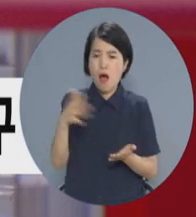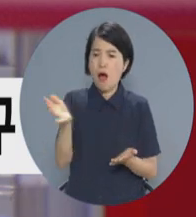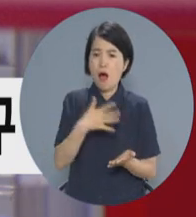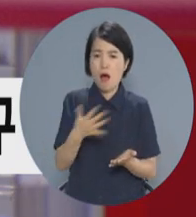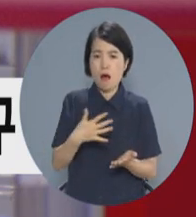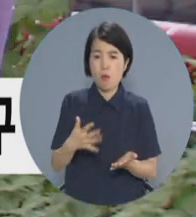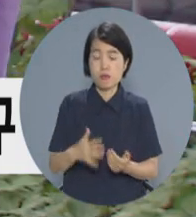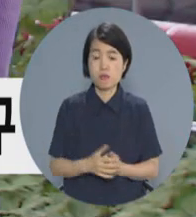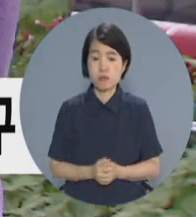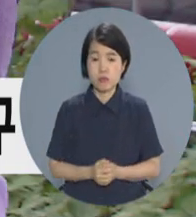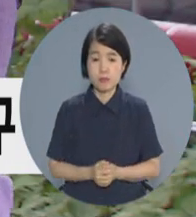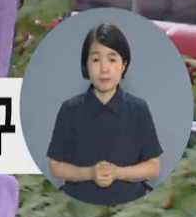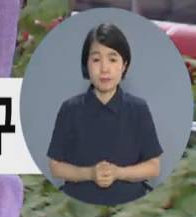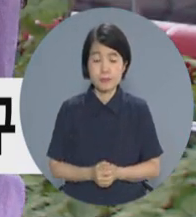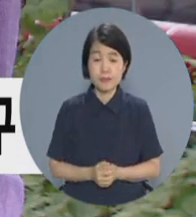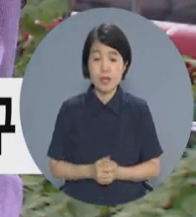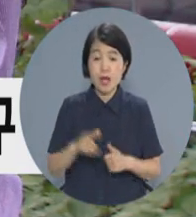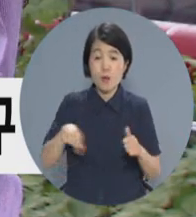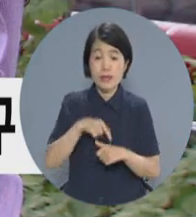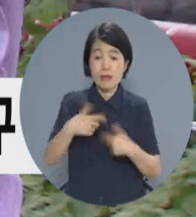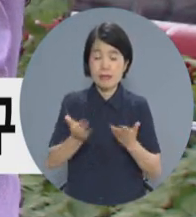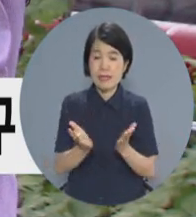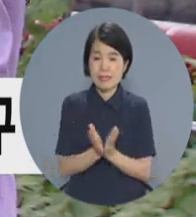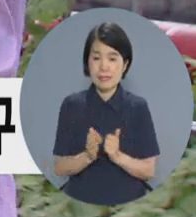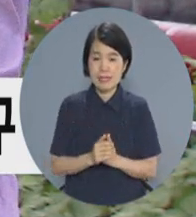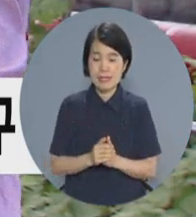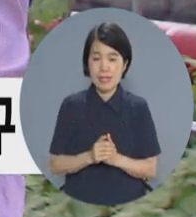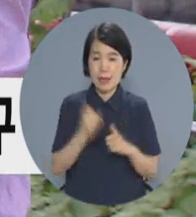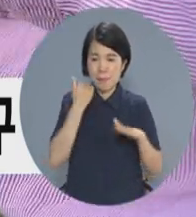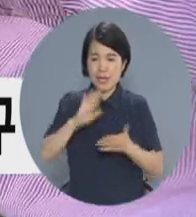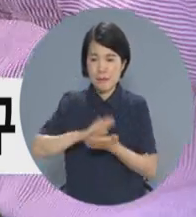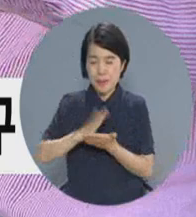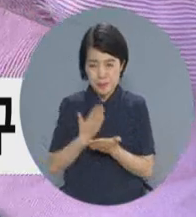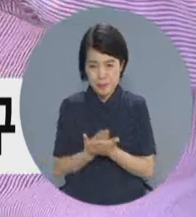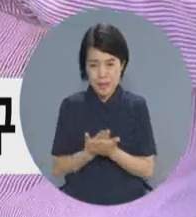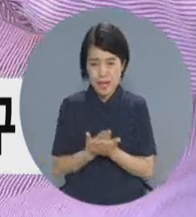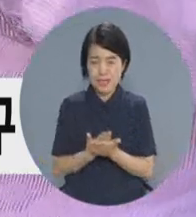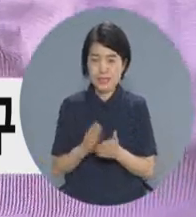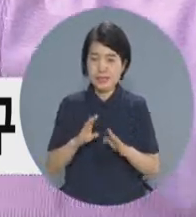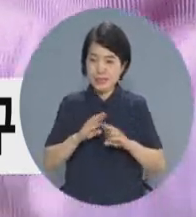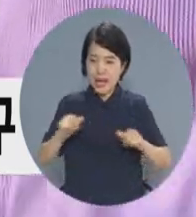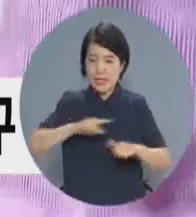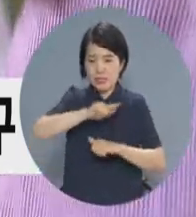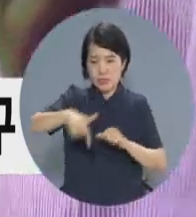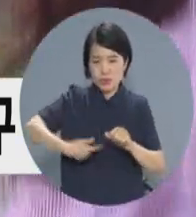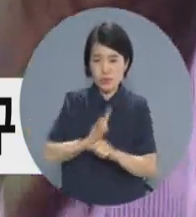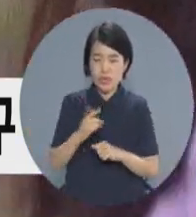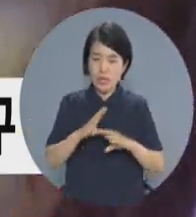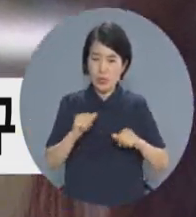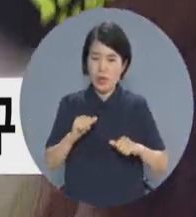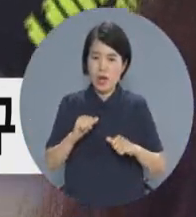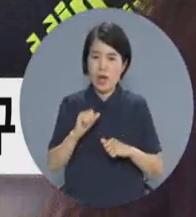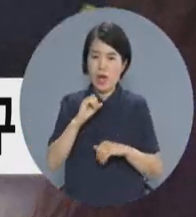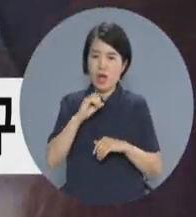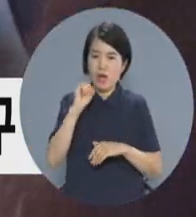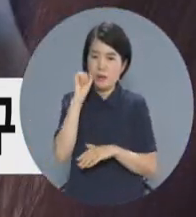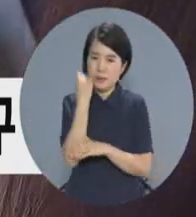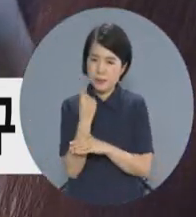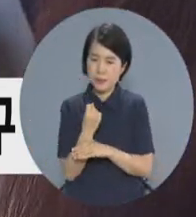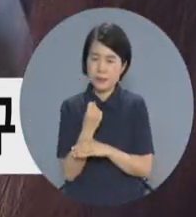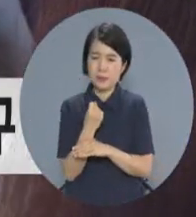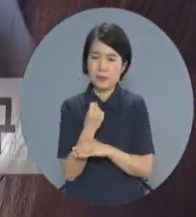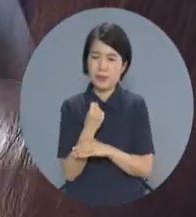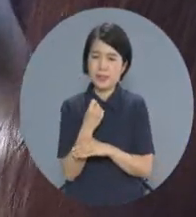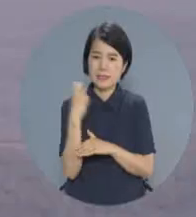못하고 있습니다. 환경단체는 간척과 매립으로 이루어진 여수산단 일대에 토양오염 정밀조사가 필요하다고